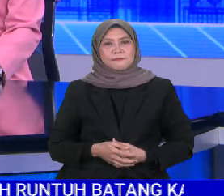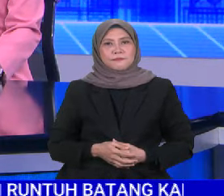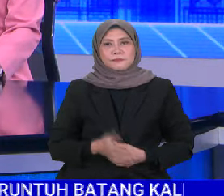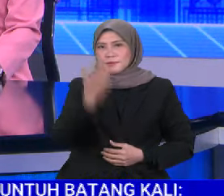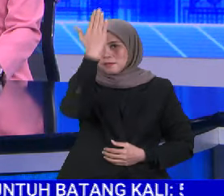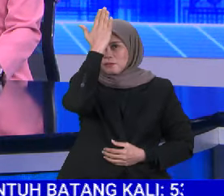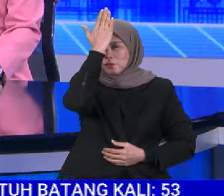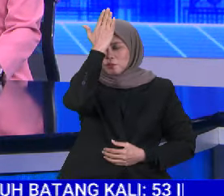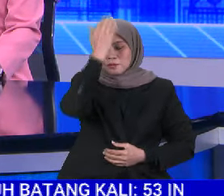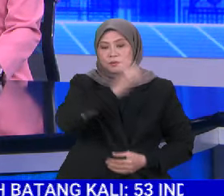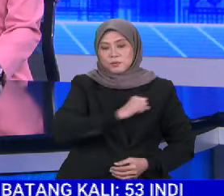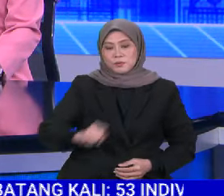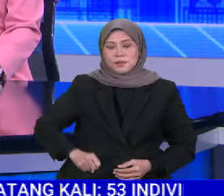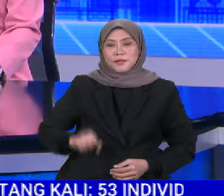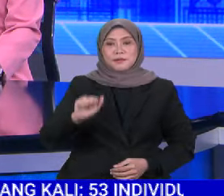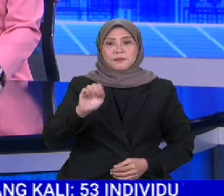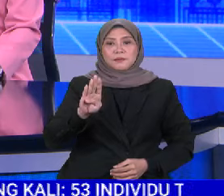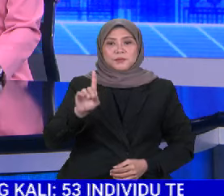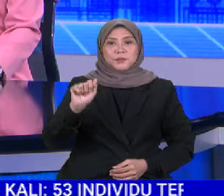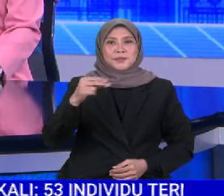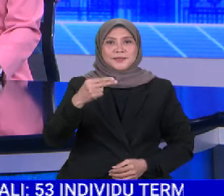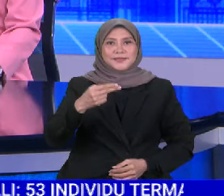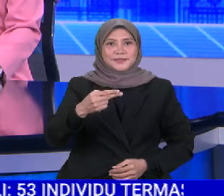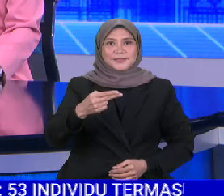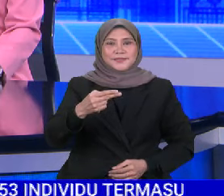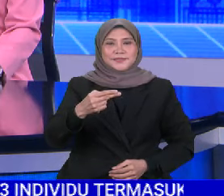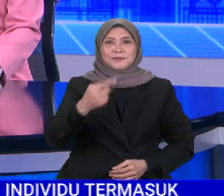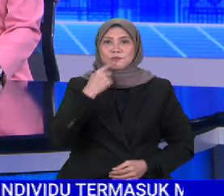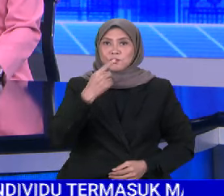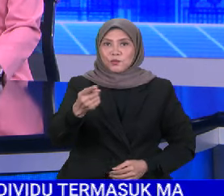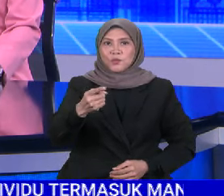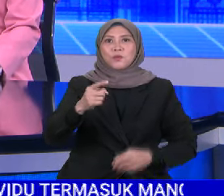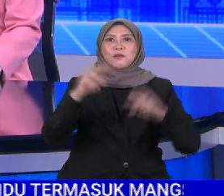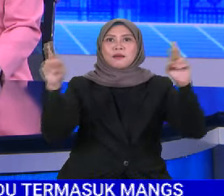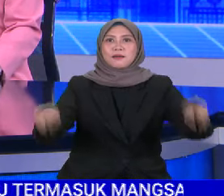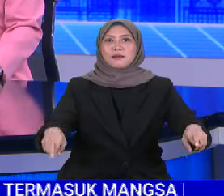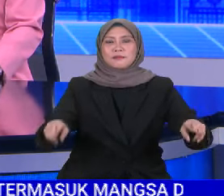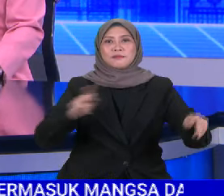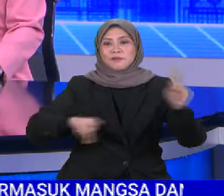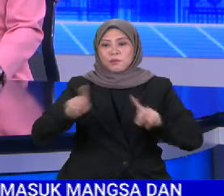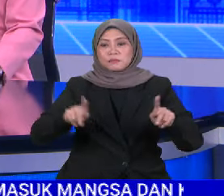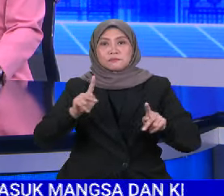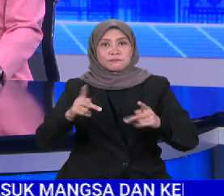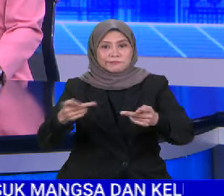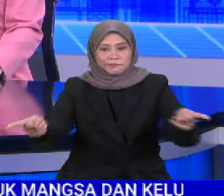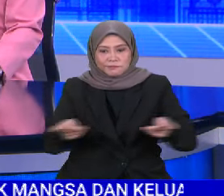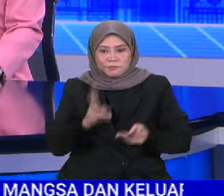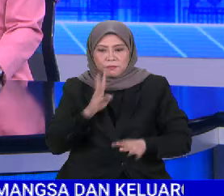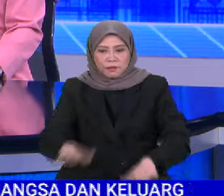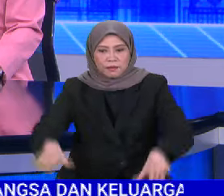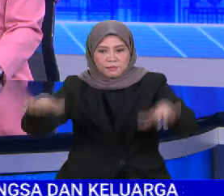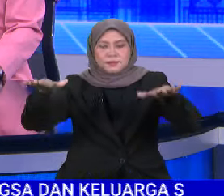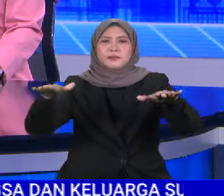Yang di-Pertuan Agong Al-Sultan Abdullah Riayatuddin Al-Mustafa Billah Shah menitahkan rakyat, terutama penduduk terjejas banjir di Pantai Timur,